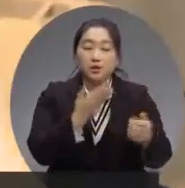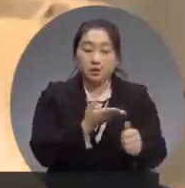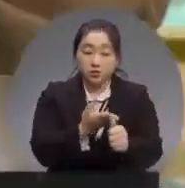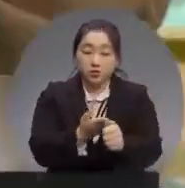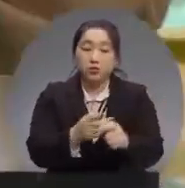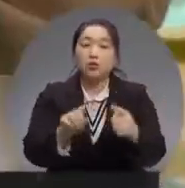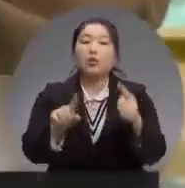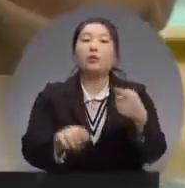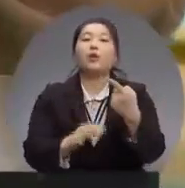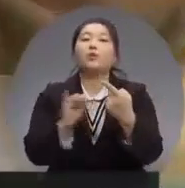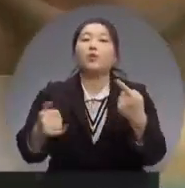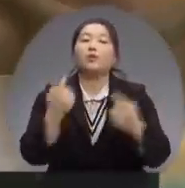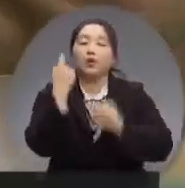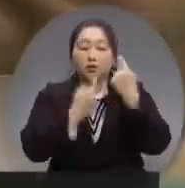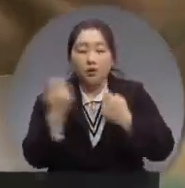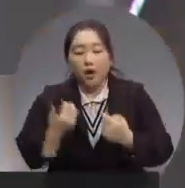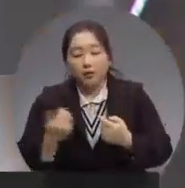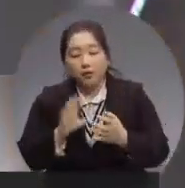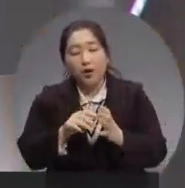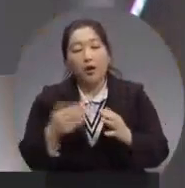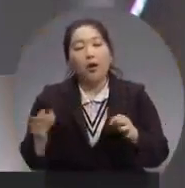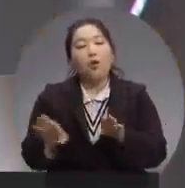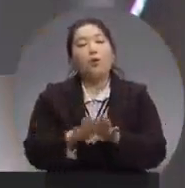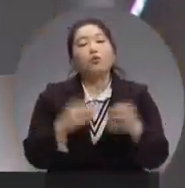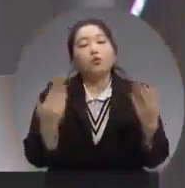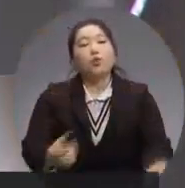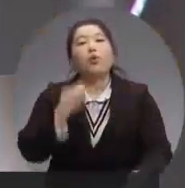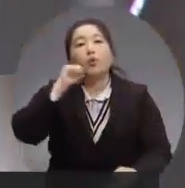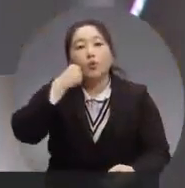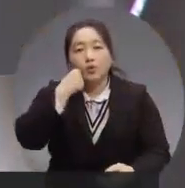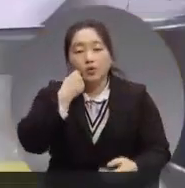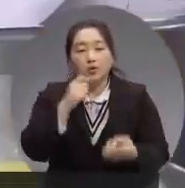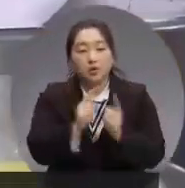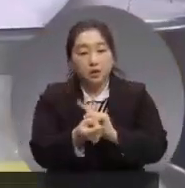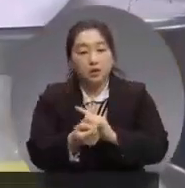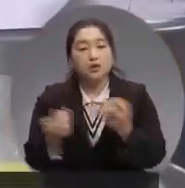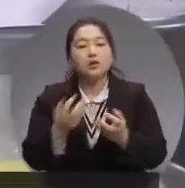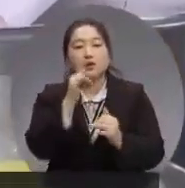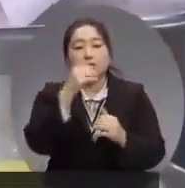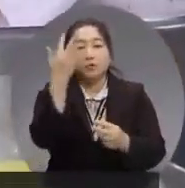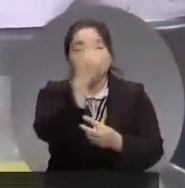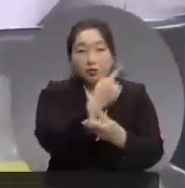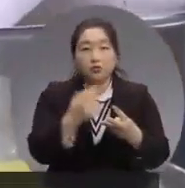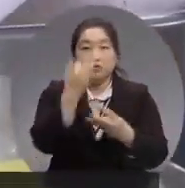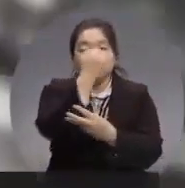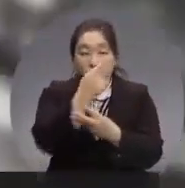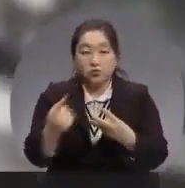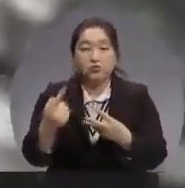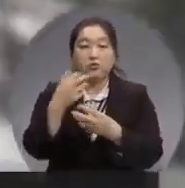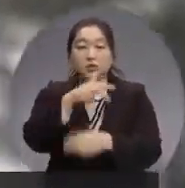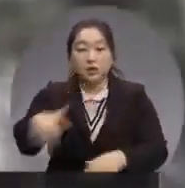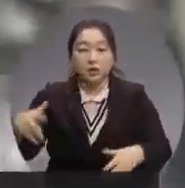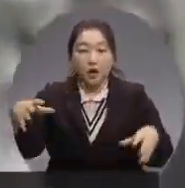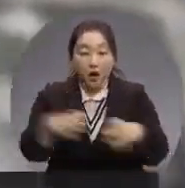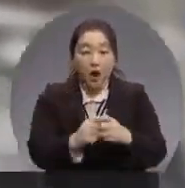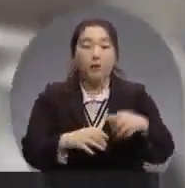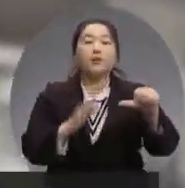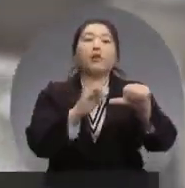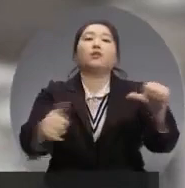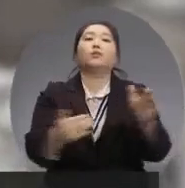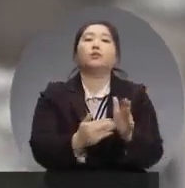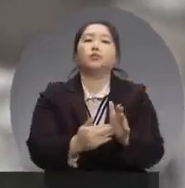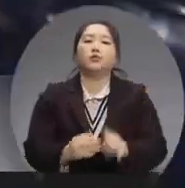아플 때 쉽게 빠질 수 없어 도교육청이 대체 전문 인력을 두고 있는데 청주와 충주, 제천을 통틀어 5명에